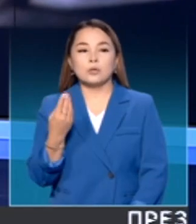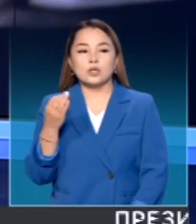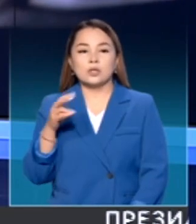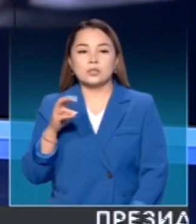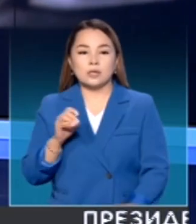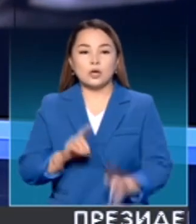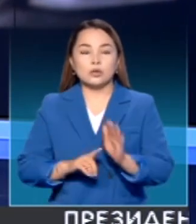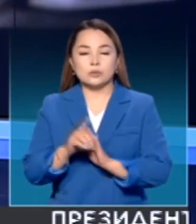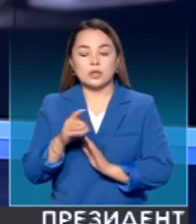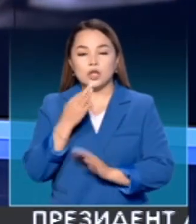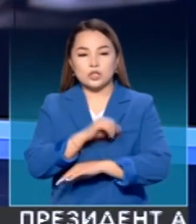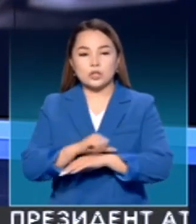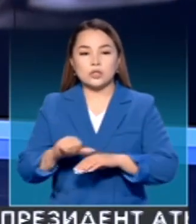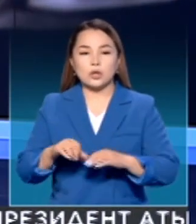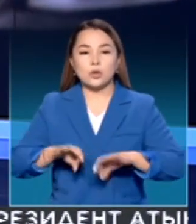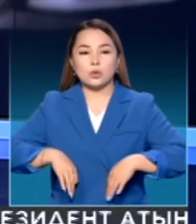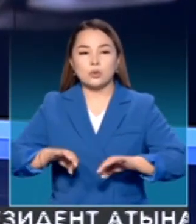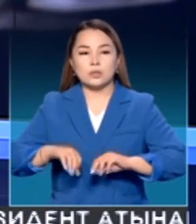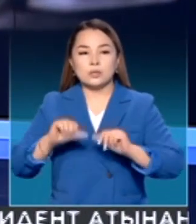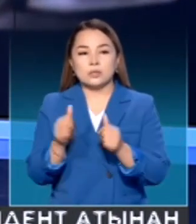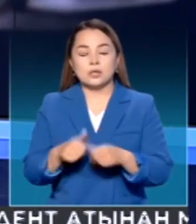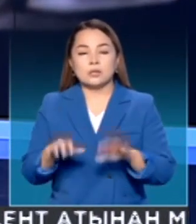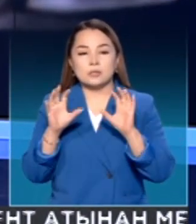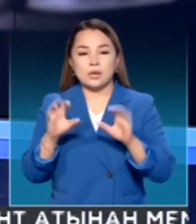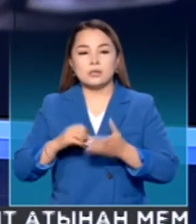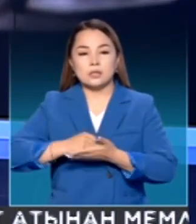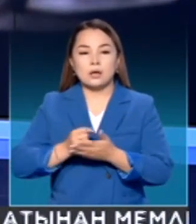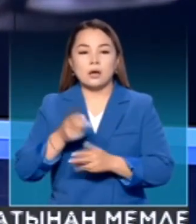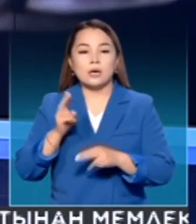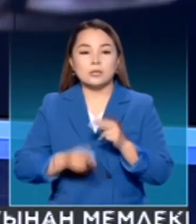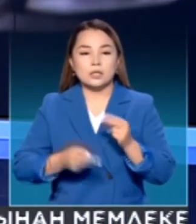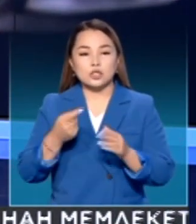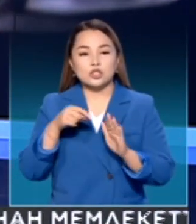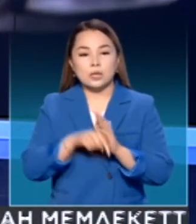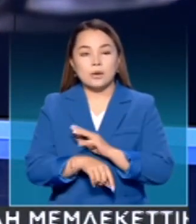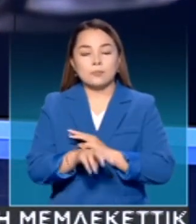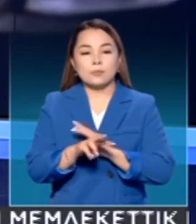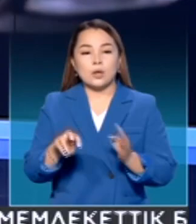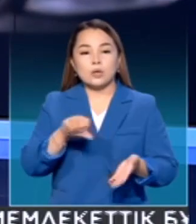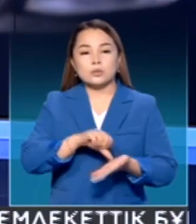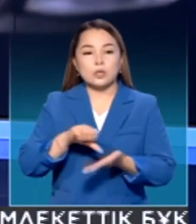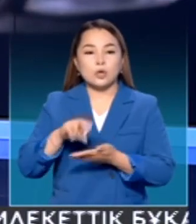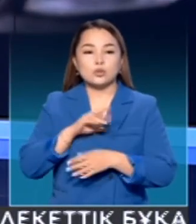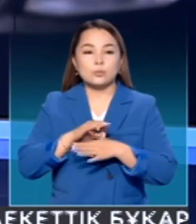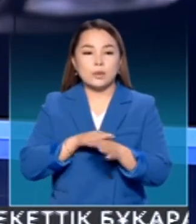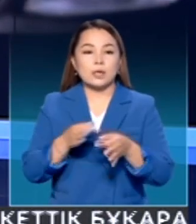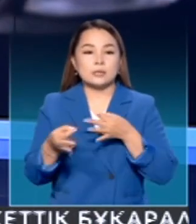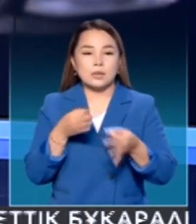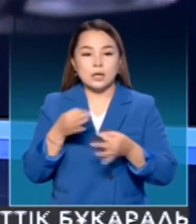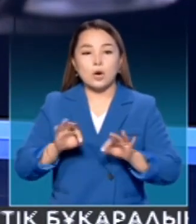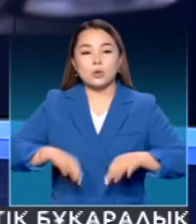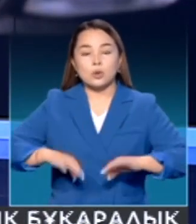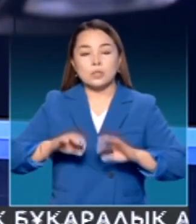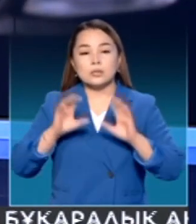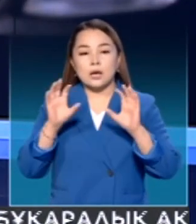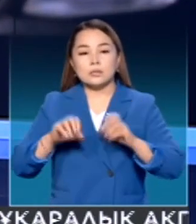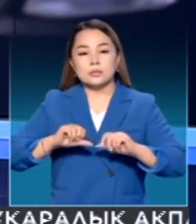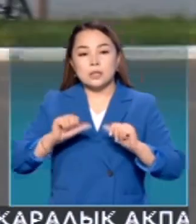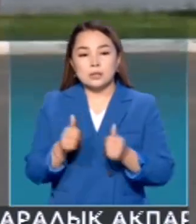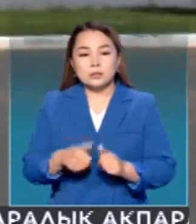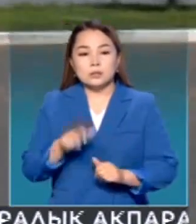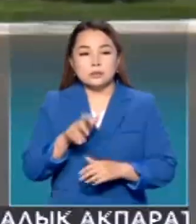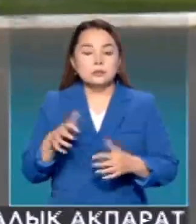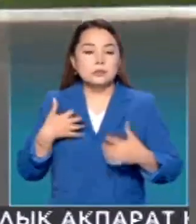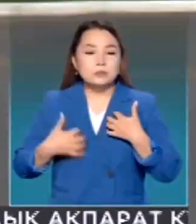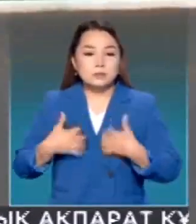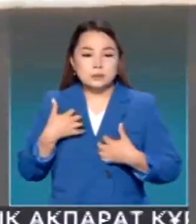күні шетелдік көліктерді заңдастыру аяқталады. Ішкі істер министрлігінің өкілі жұмыс қызу жүріп жатқанын айтады. Әсіресе көлігін заңдастыруға асыққандардың